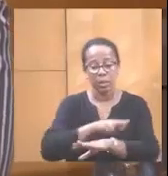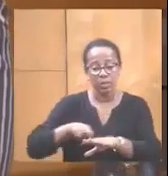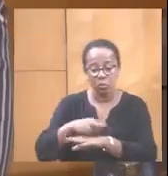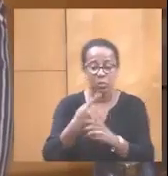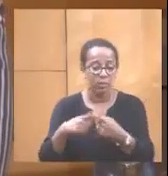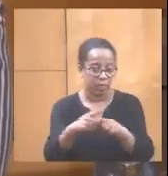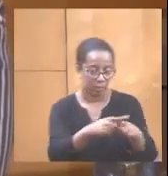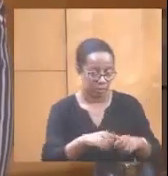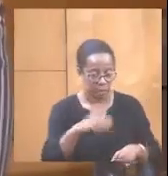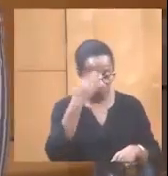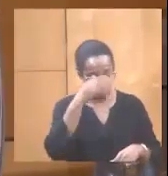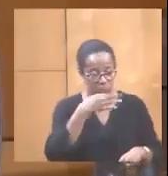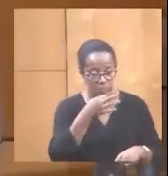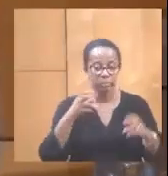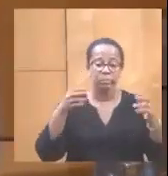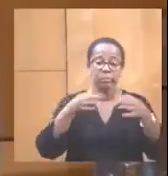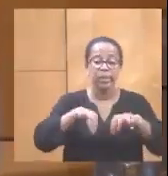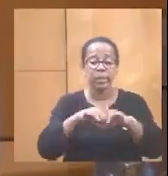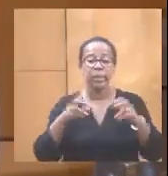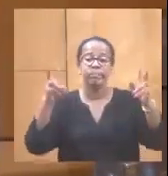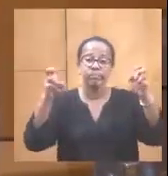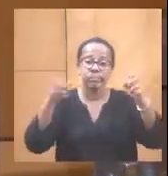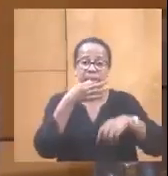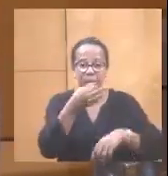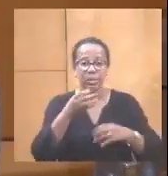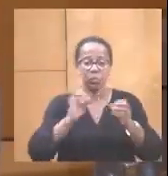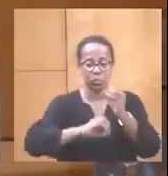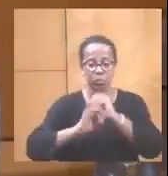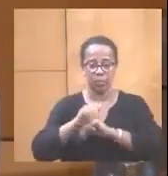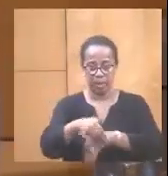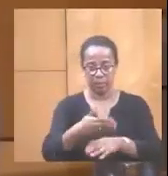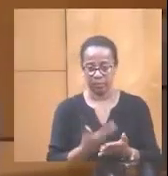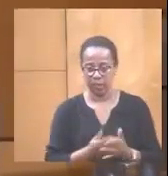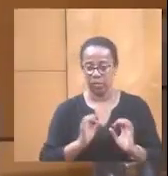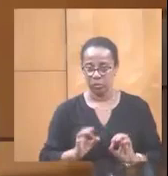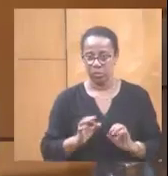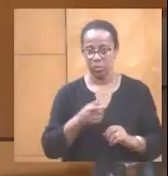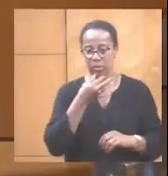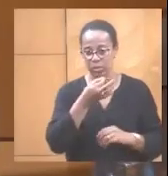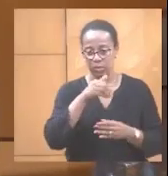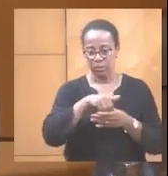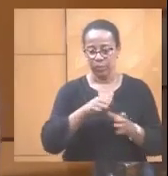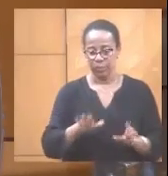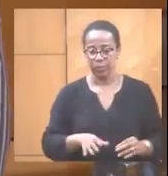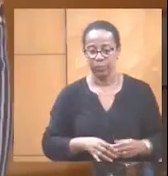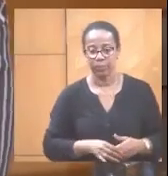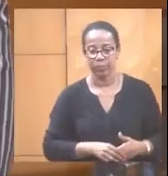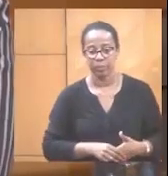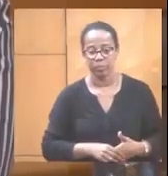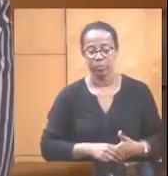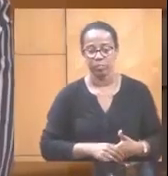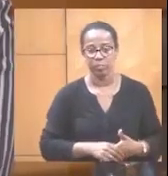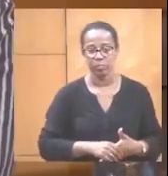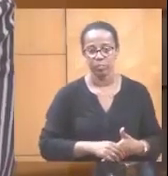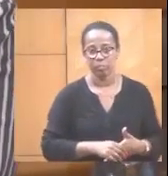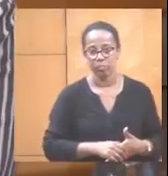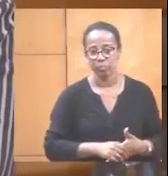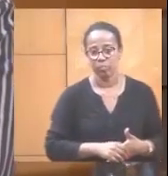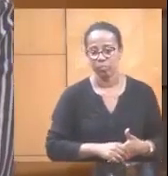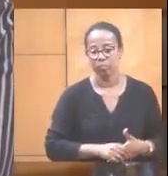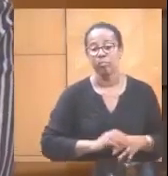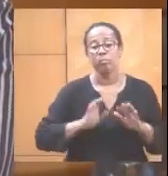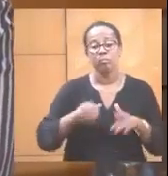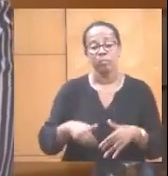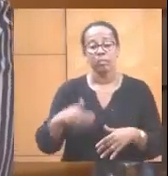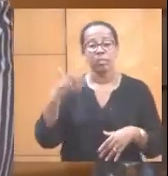pays dits d'outre-mer, comme on nous appelle. C'est ceci qui a été repris subrepticement. Et puis, France